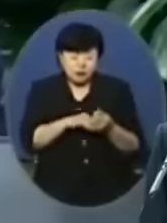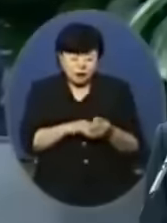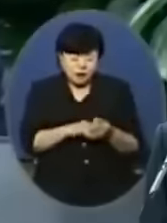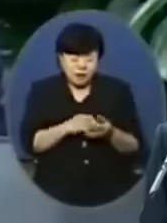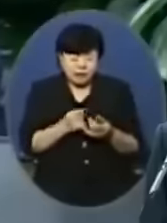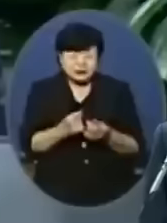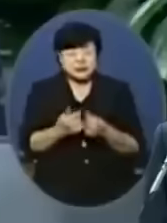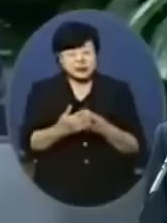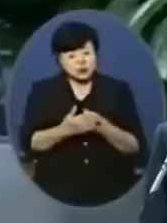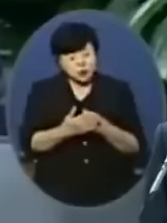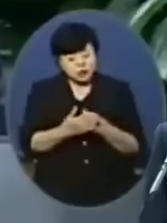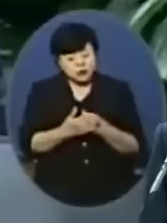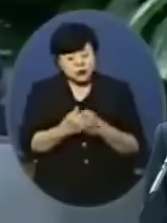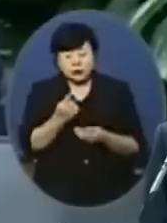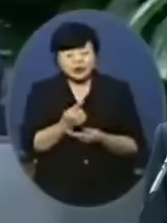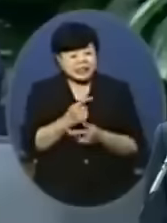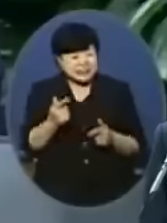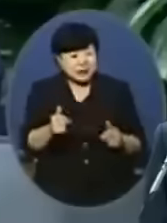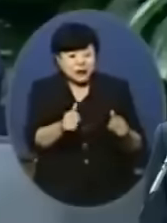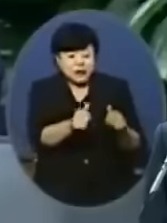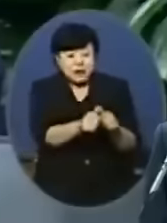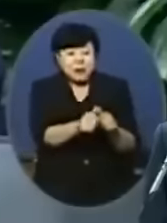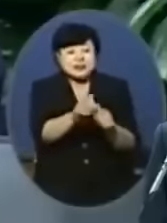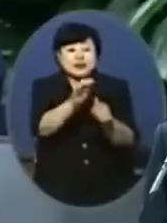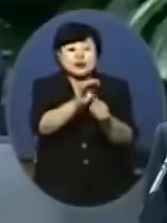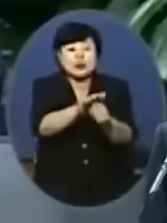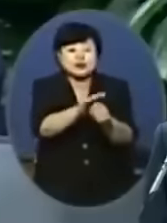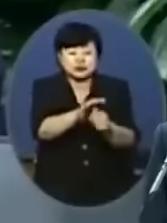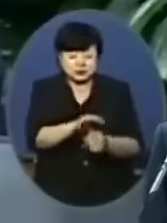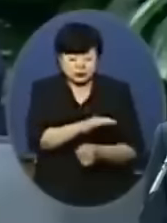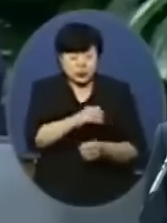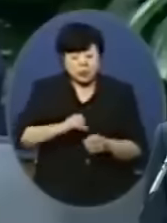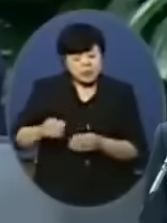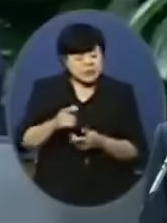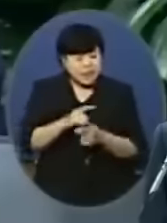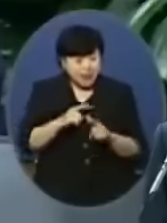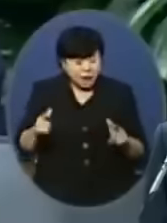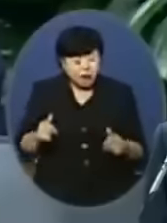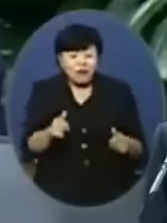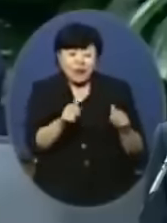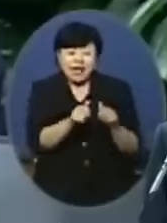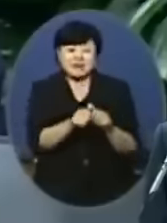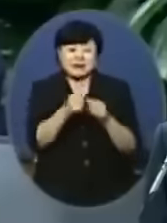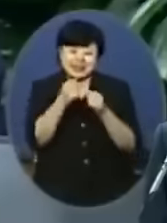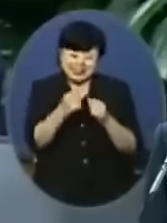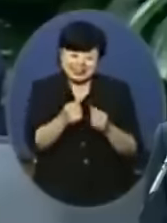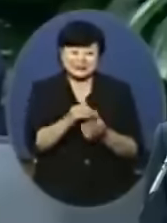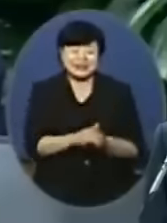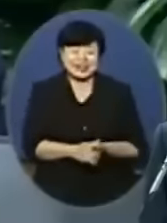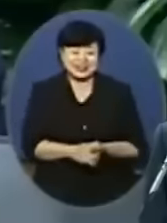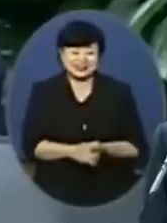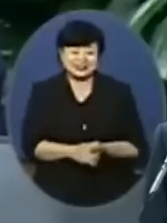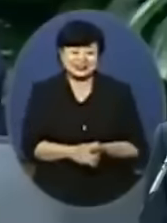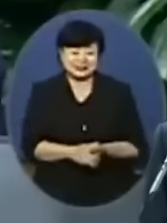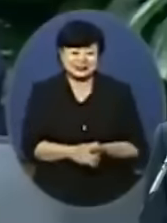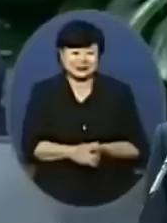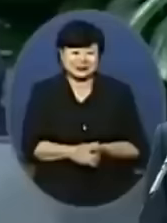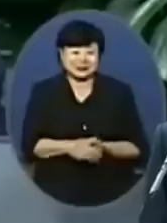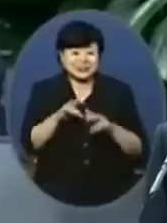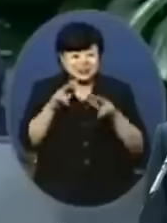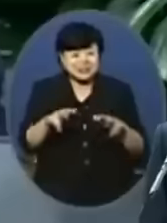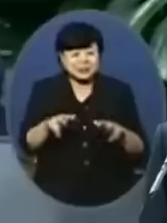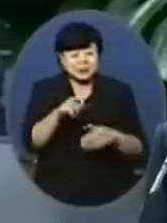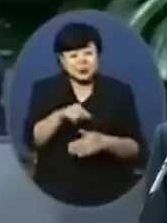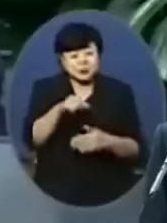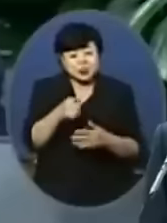도움을 베풀어 주시면서 떠나가지 않는다는 것입니다. 우리를 버리지 않고 우리와 함께 계신 것입니다. 지금